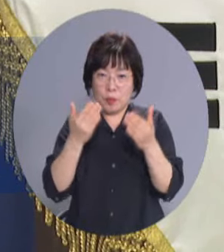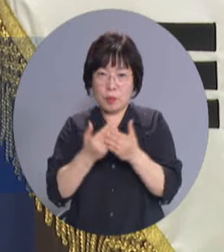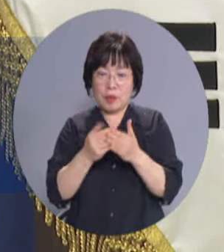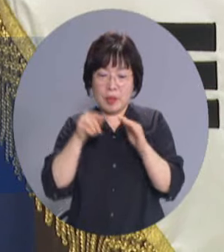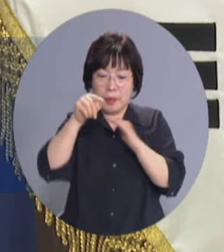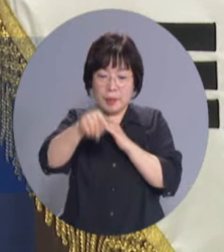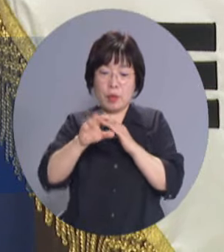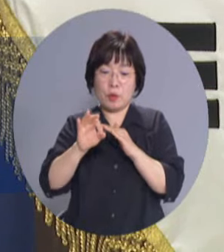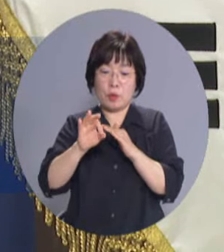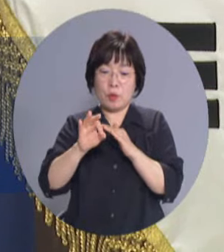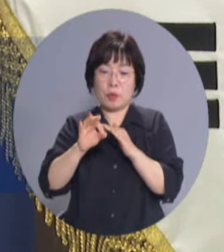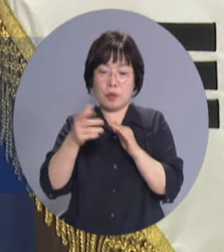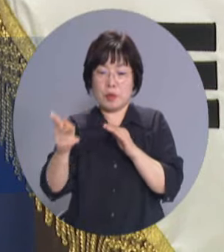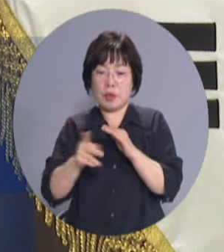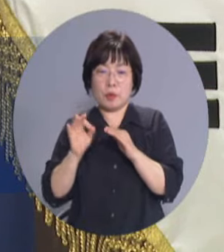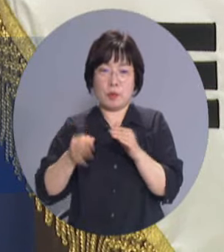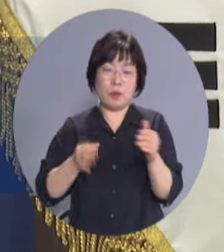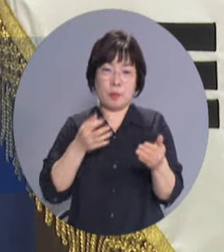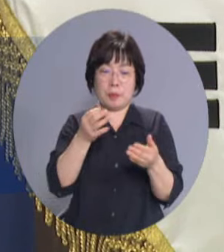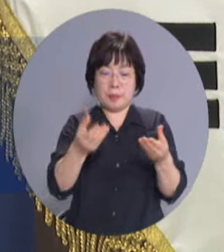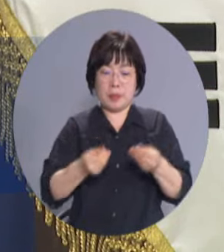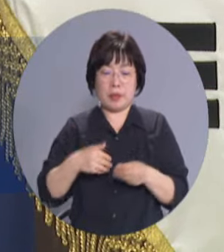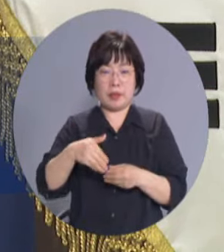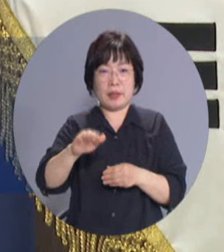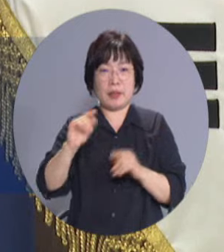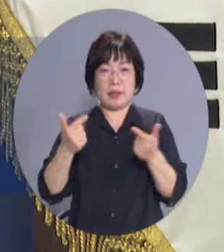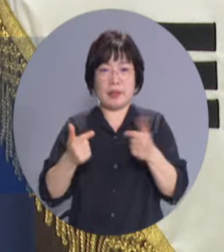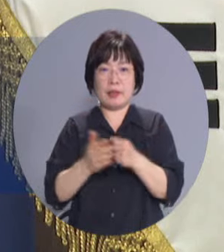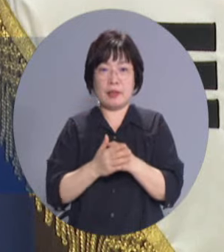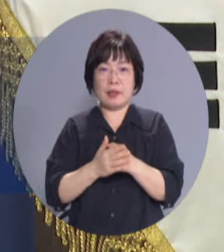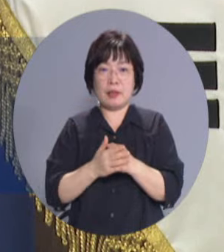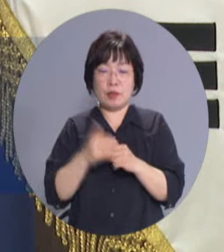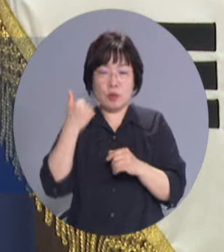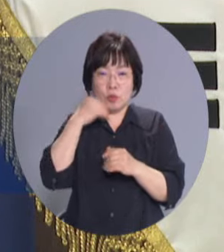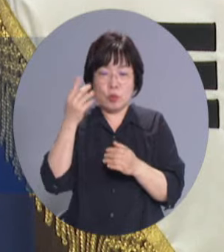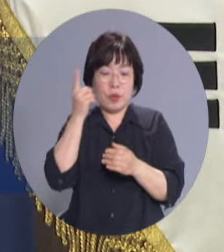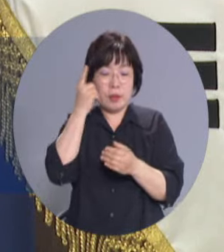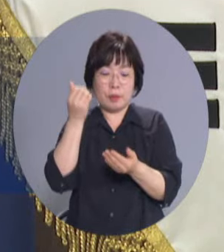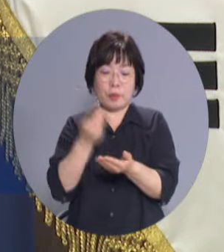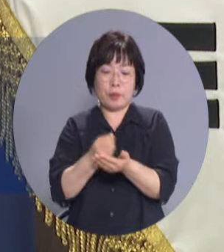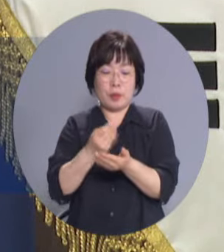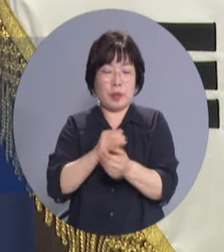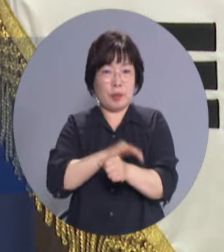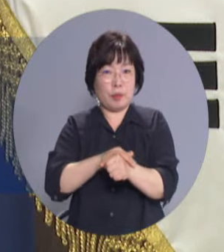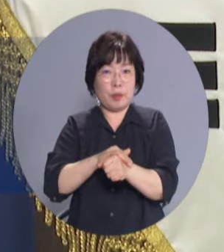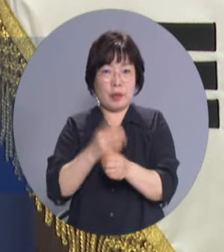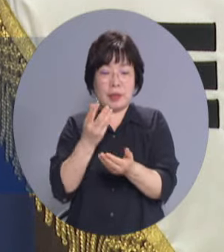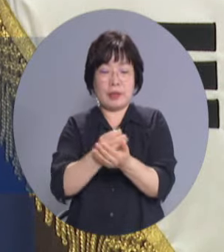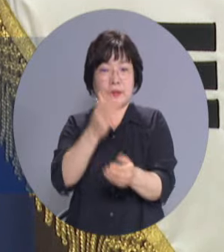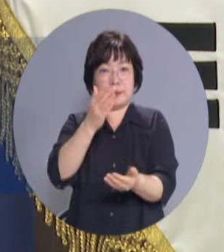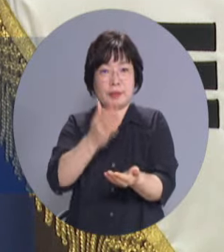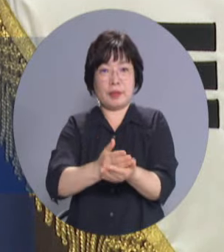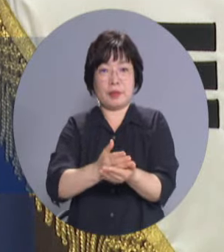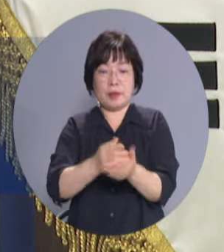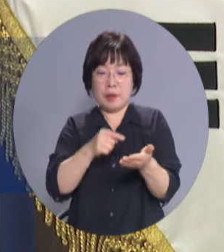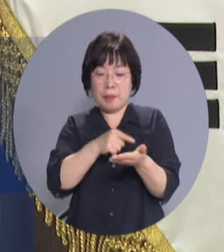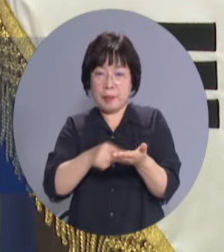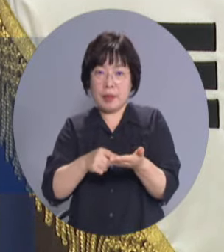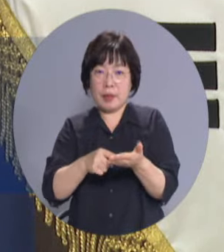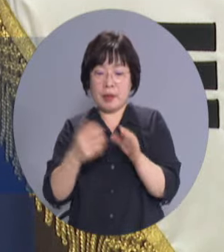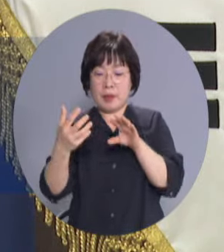밖에서 대출금을 받아 가지는 않습니다 출천 할 수 없는 앱은 설치하시면 안 됩니다 혹시 피해를